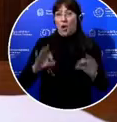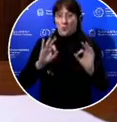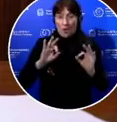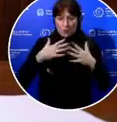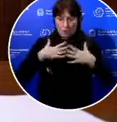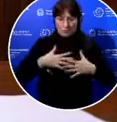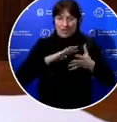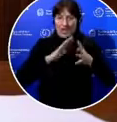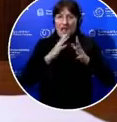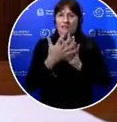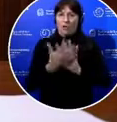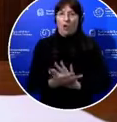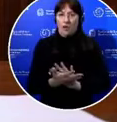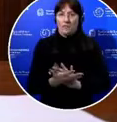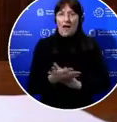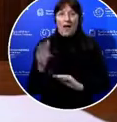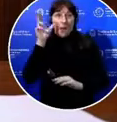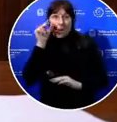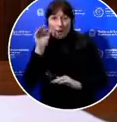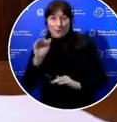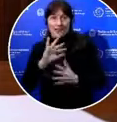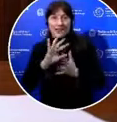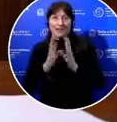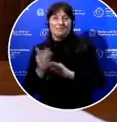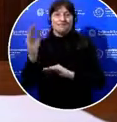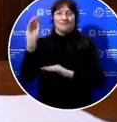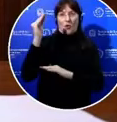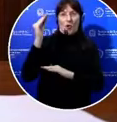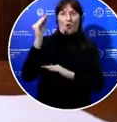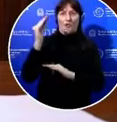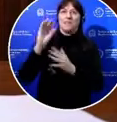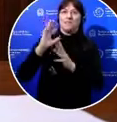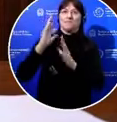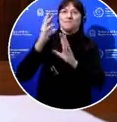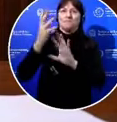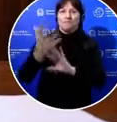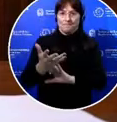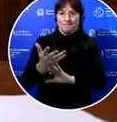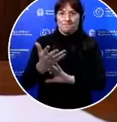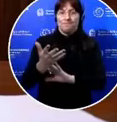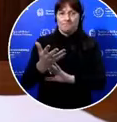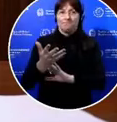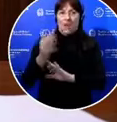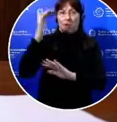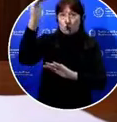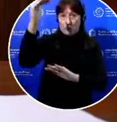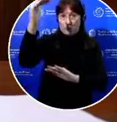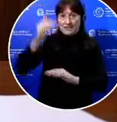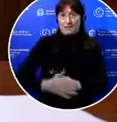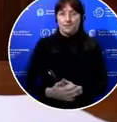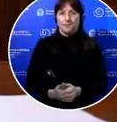trasforma, quella in cui da bambini si diventa ragazzi, da ragazzi si diventa giovani e da giovani si diventa anche